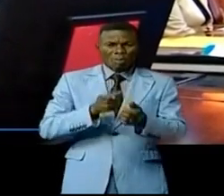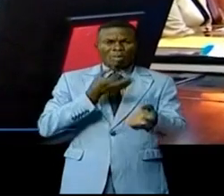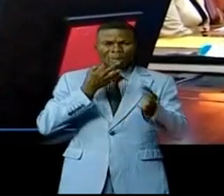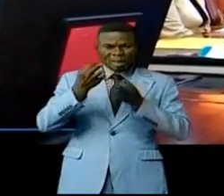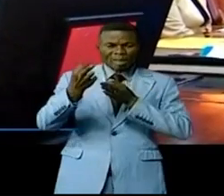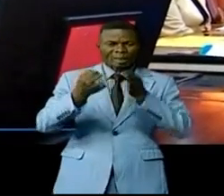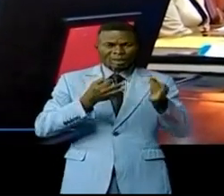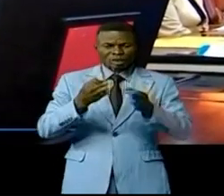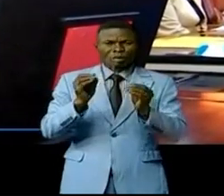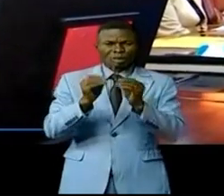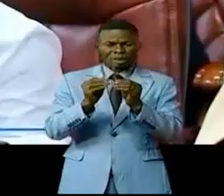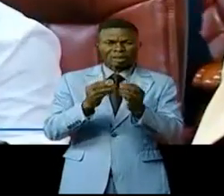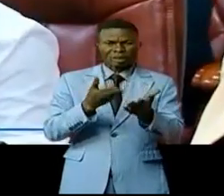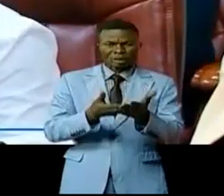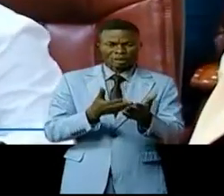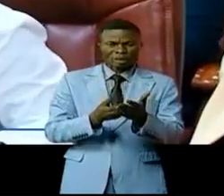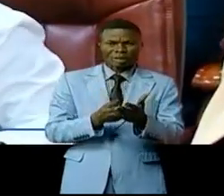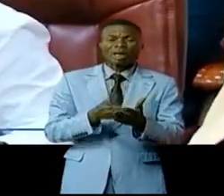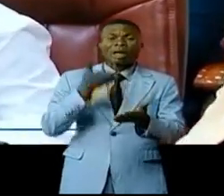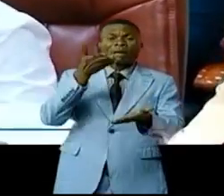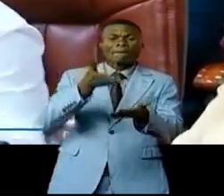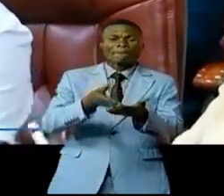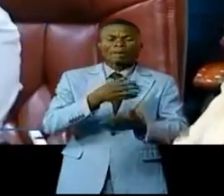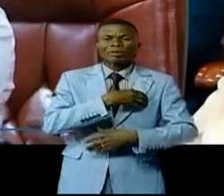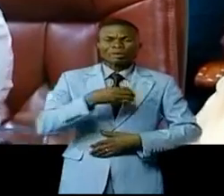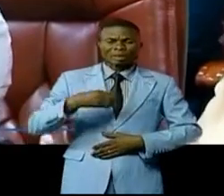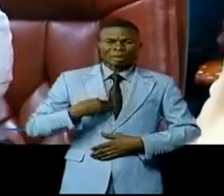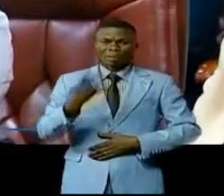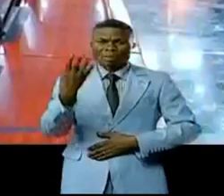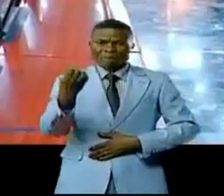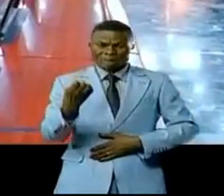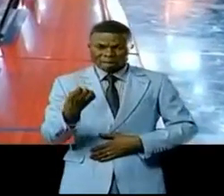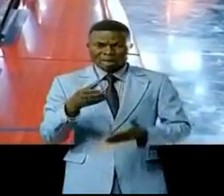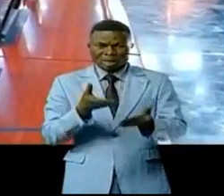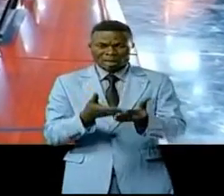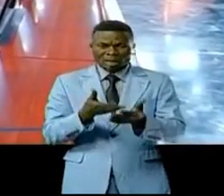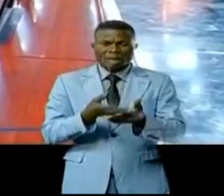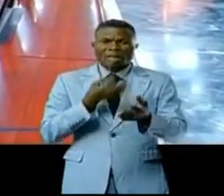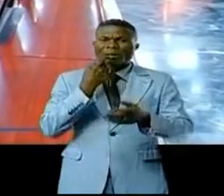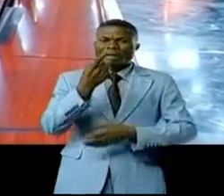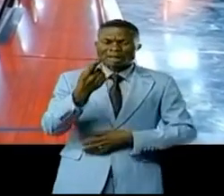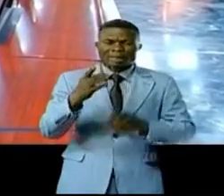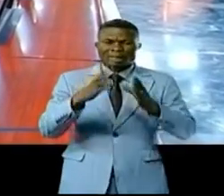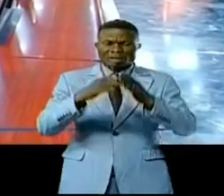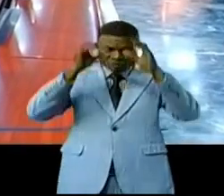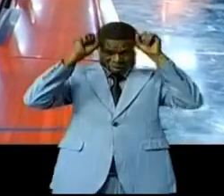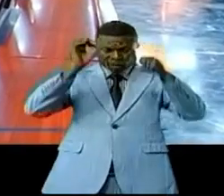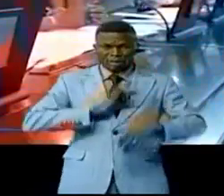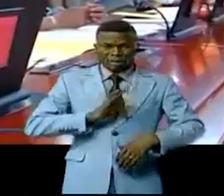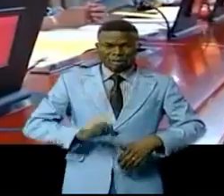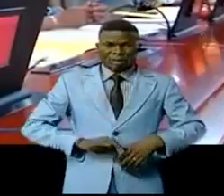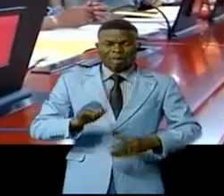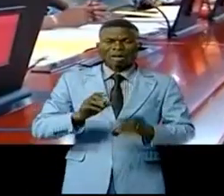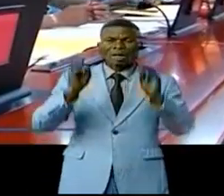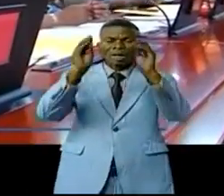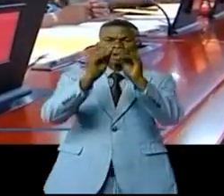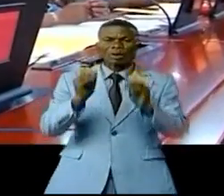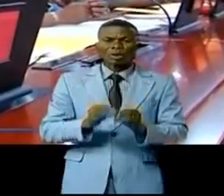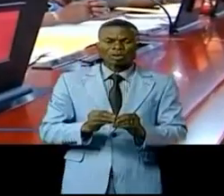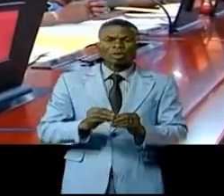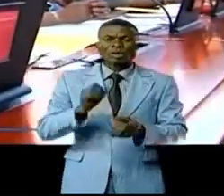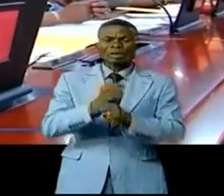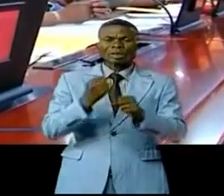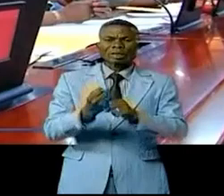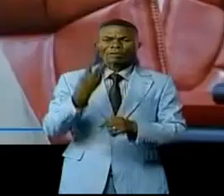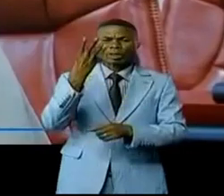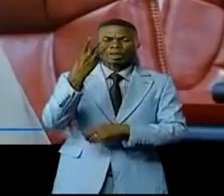de cette rencontre. L'échantillon des femmes congolaises d'exception a partagé avec le chef de l'État sur le bilan de son exercice en